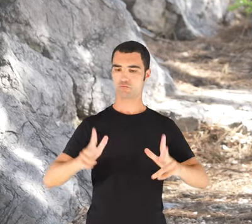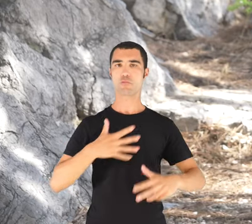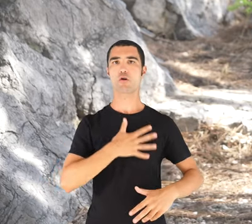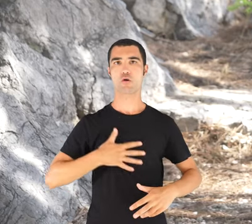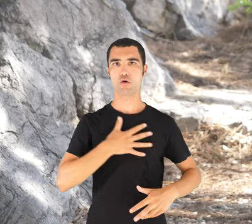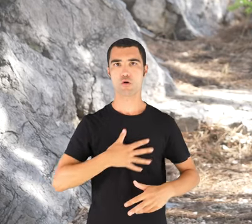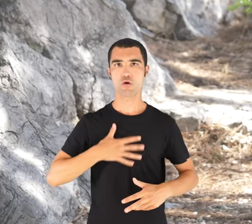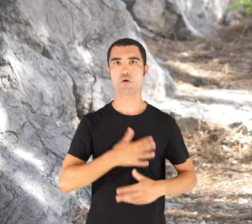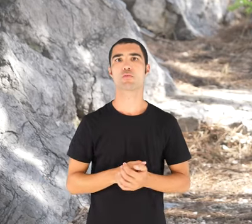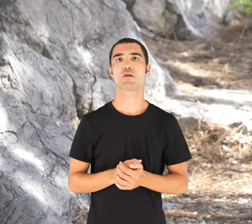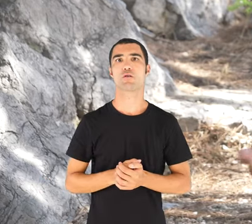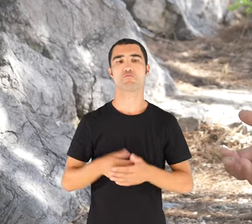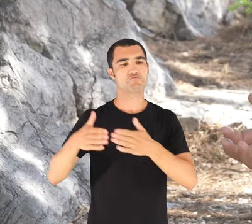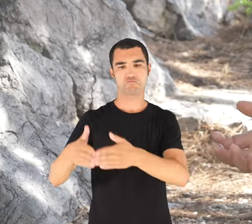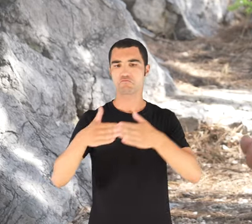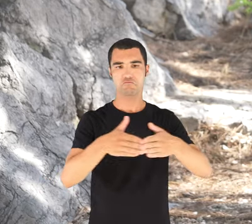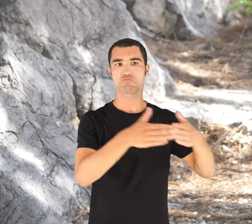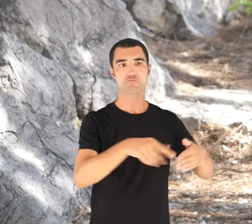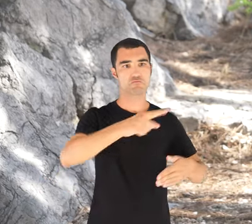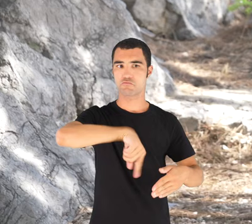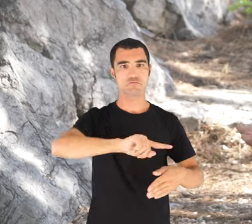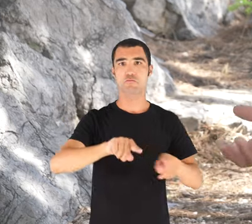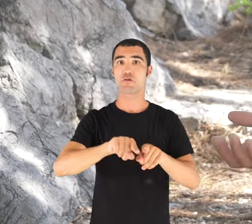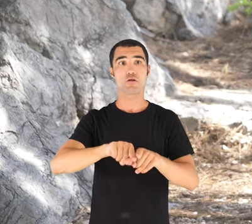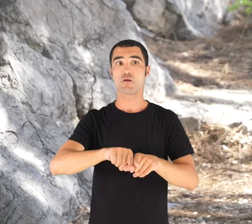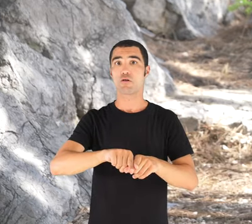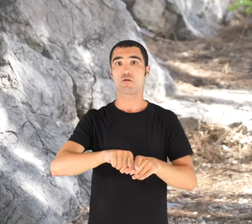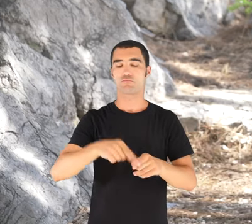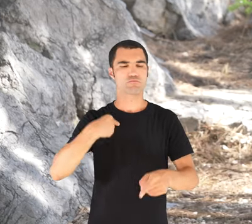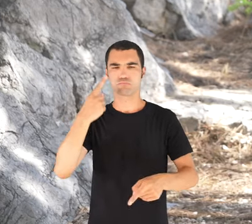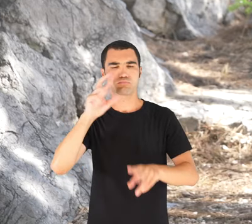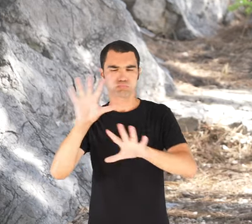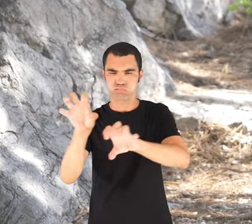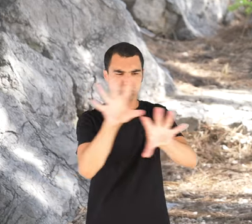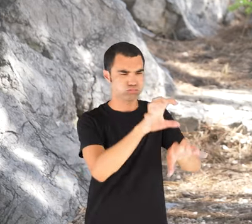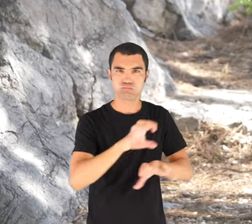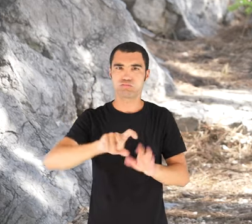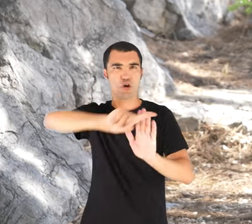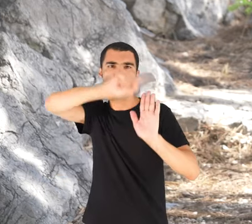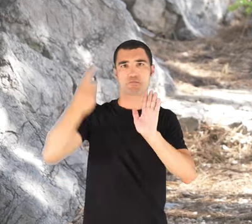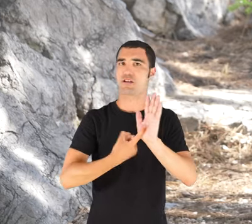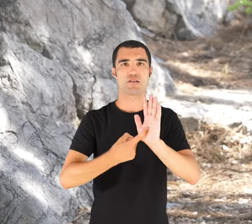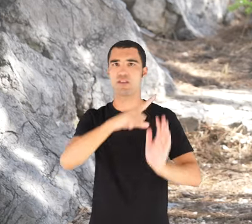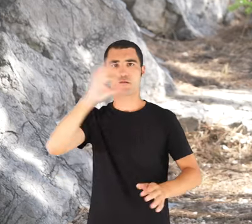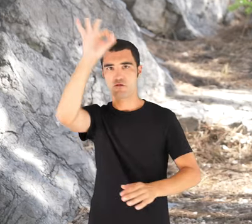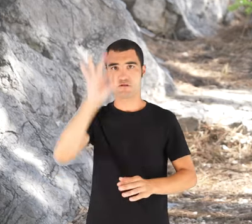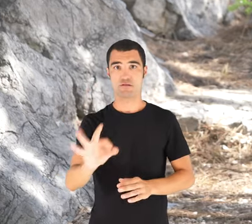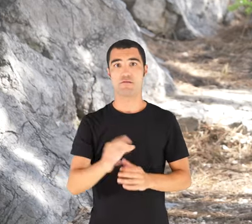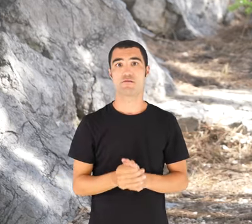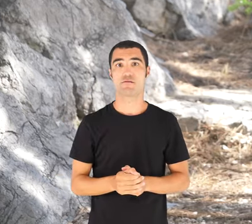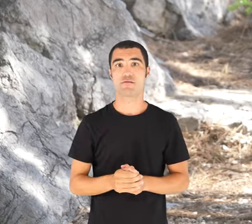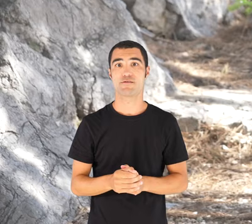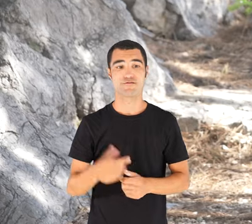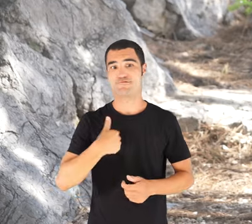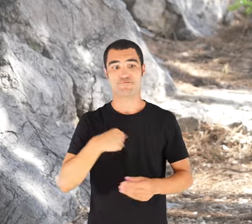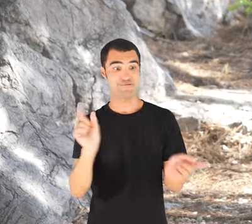còmode, i és el barco que ja m'ho conec de pam a pam, diguem. O sigui, és el barco de... O sigui, no